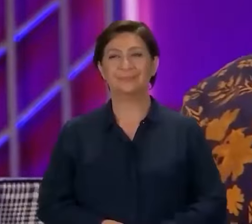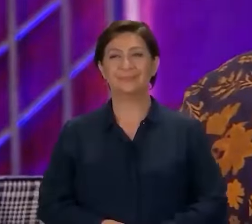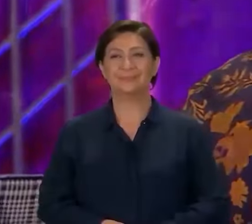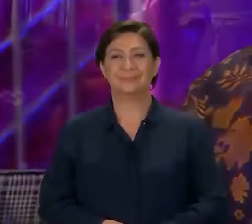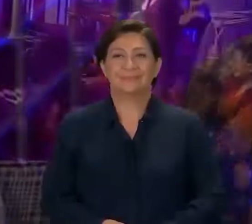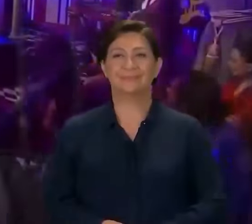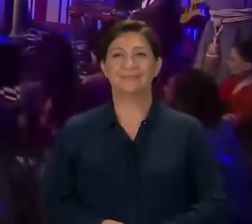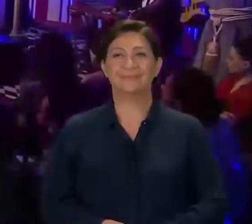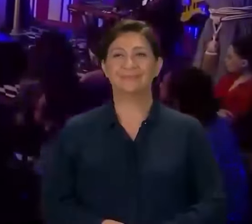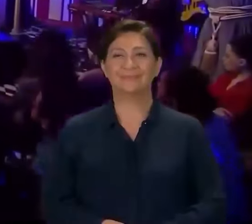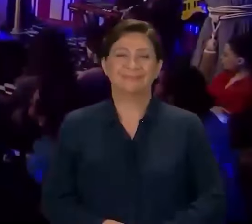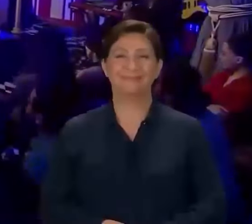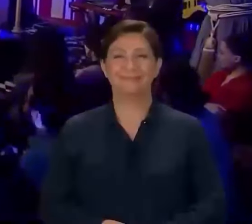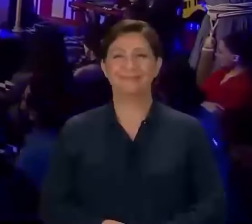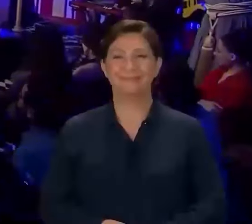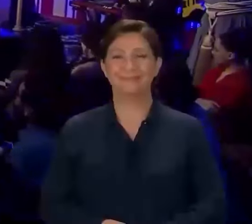black. Yeterli mi?